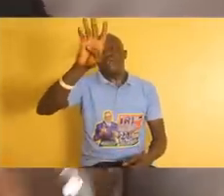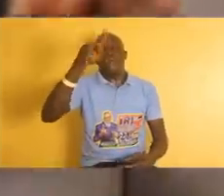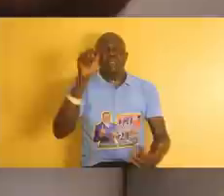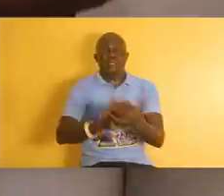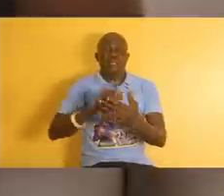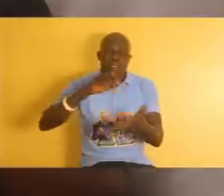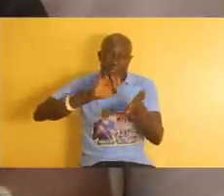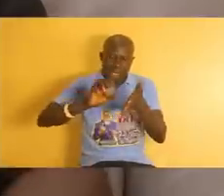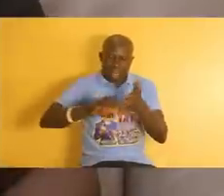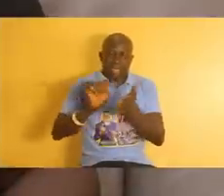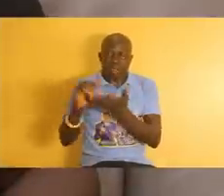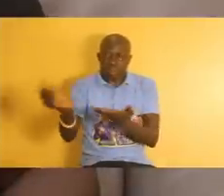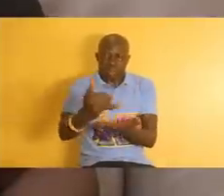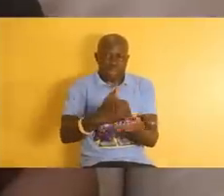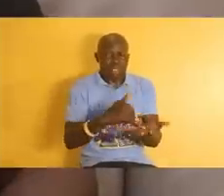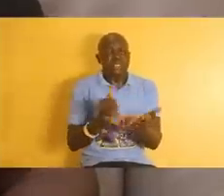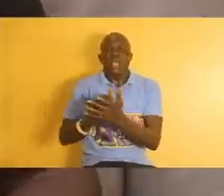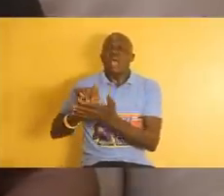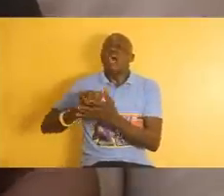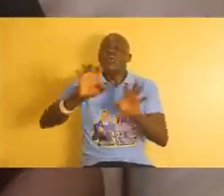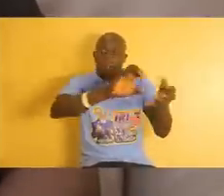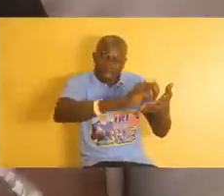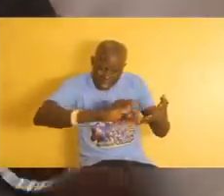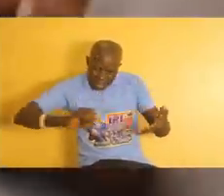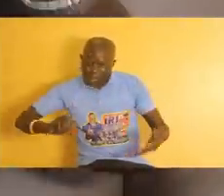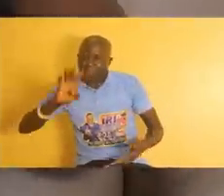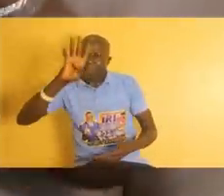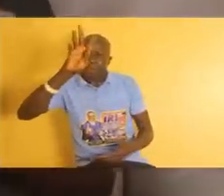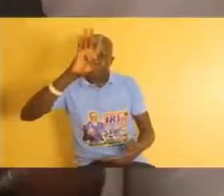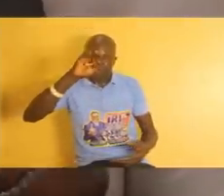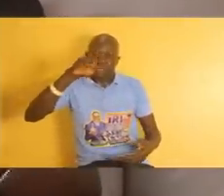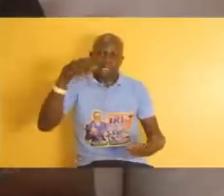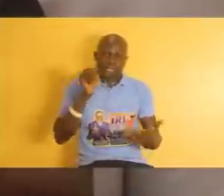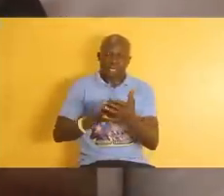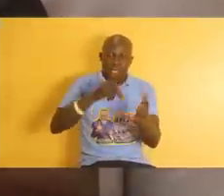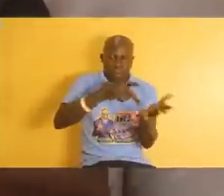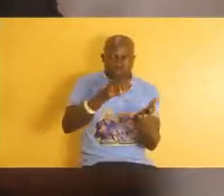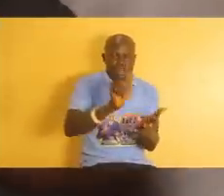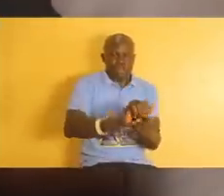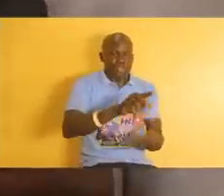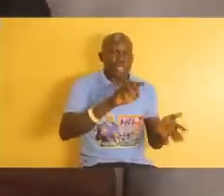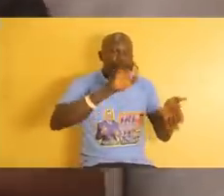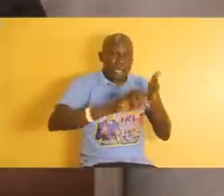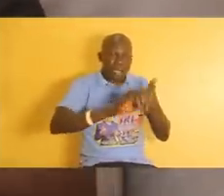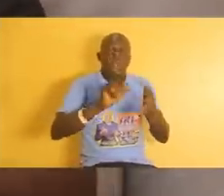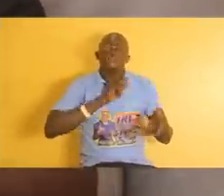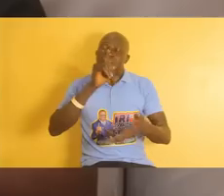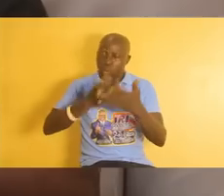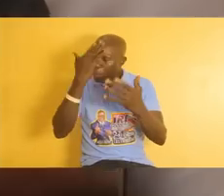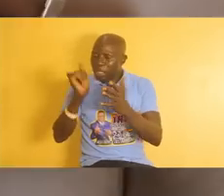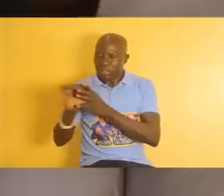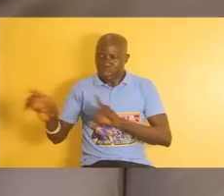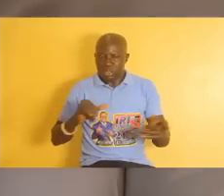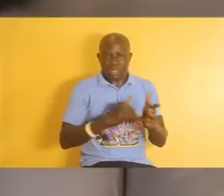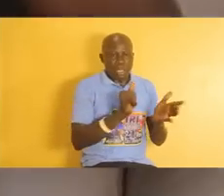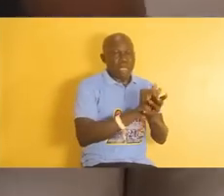God. Oh my God. Oh my God. Oh my God. Oh my God. Oh my God. Oh my God. Oh my God. Oh my God. Oh my God. Oh my God. Oh my God. Oh my God. Oh my God. Oh my God. Oh my God. Oh my God. Oh my God. Oh my God. Oh my God. Oh my